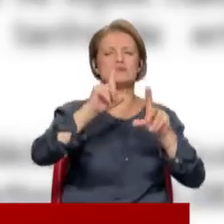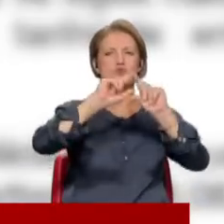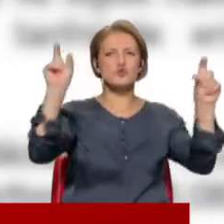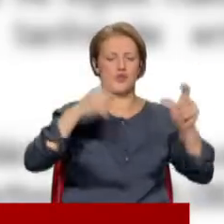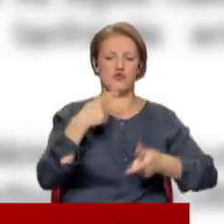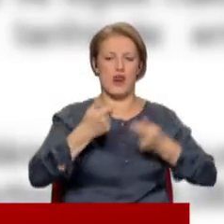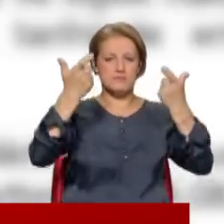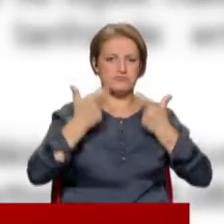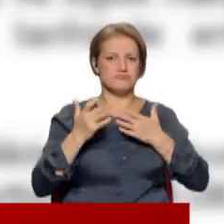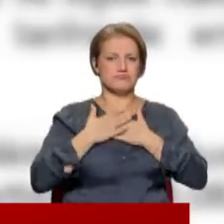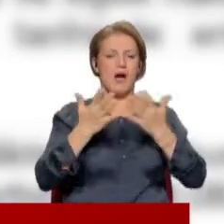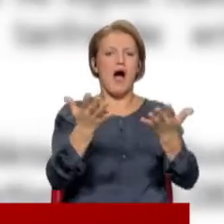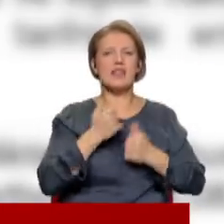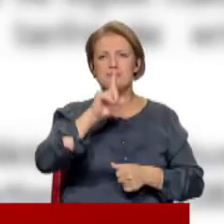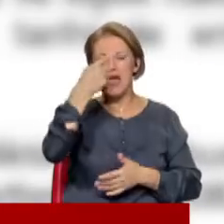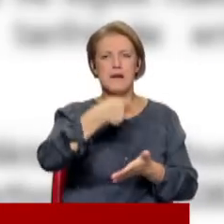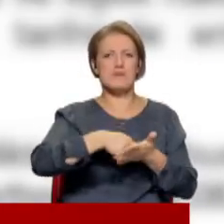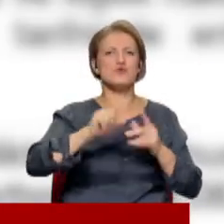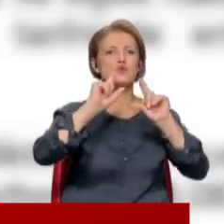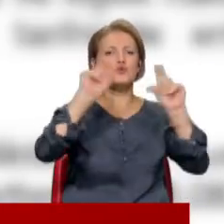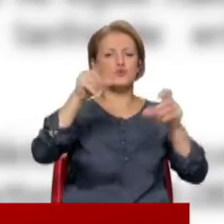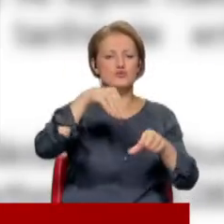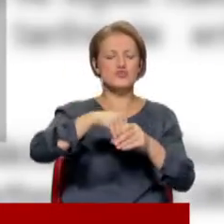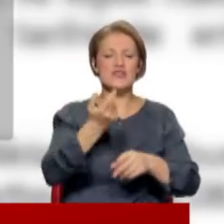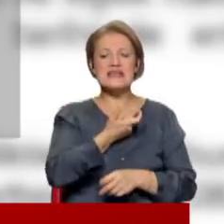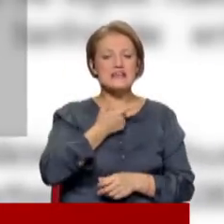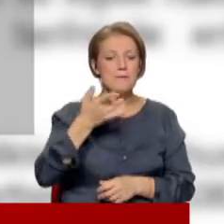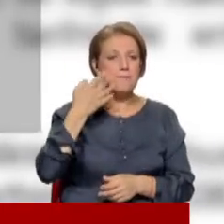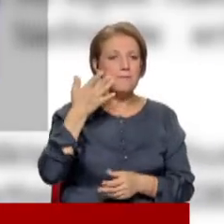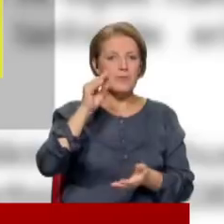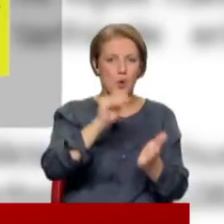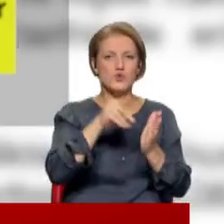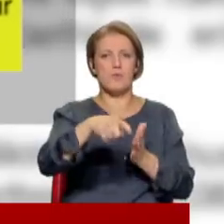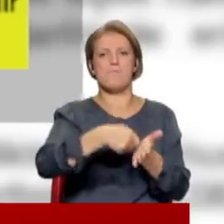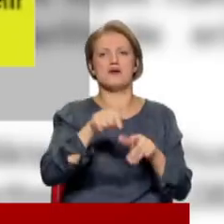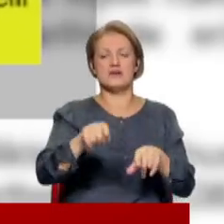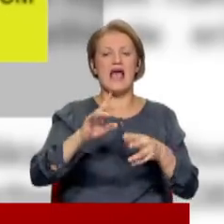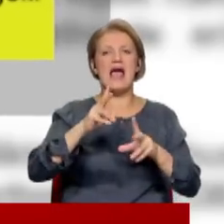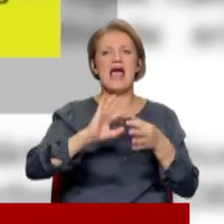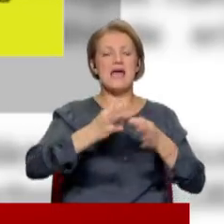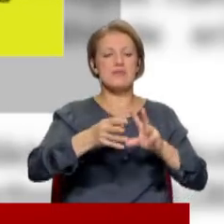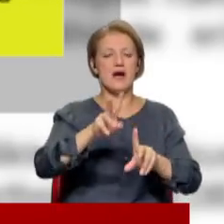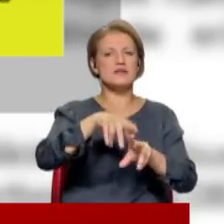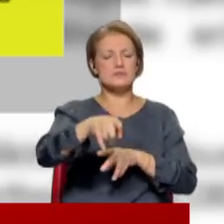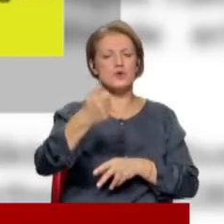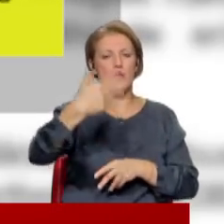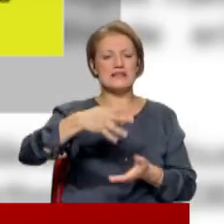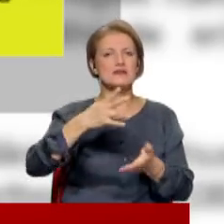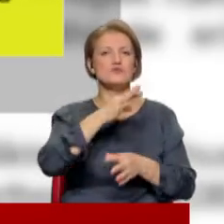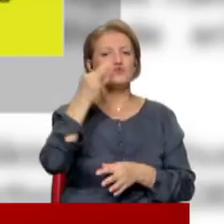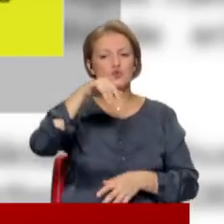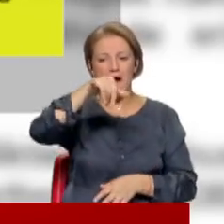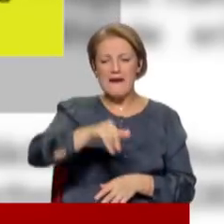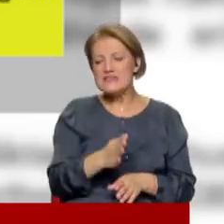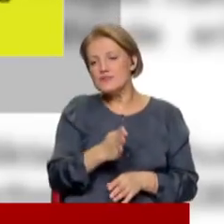görev üstlendim ve aldığım tek maaş kurumumuz için yasanın belirlediği maaştır. Emlak katılımdansa yönetim kurulu huzur